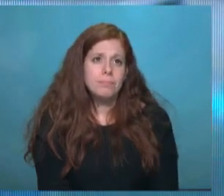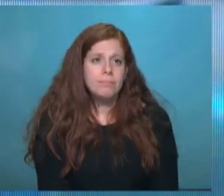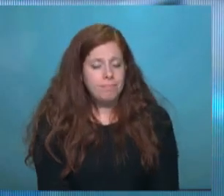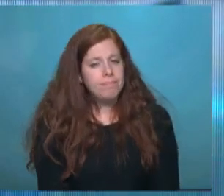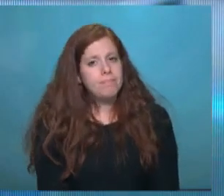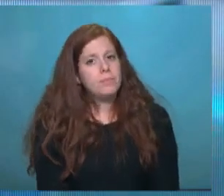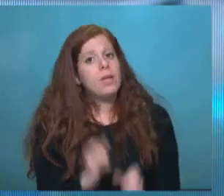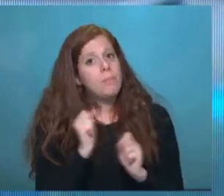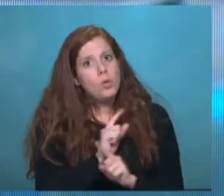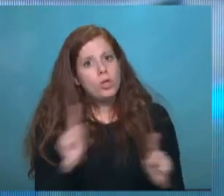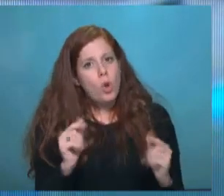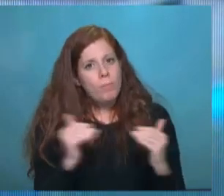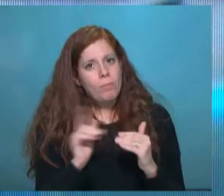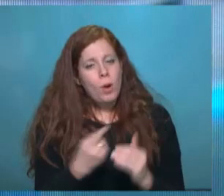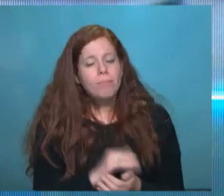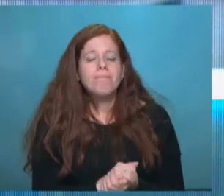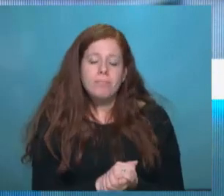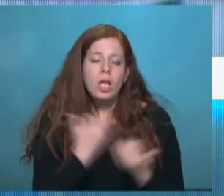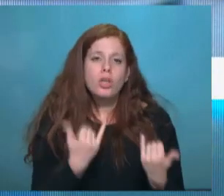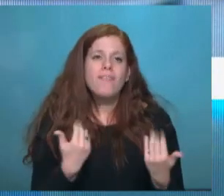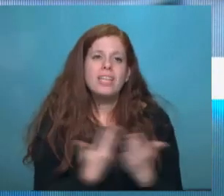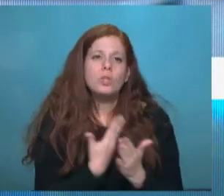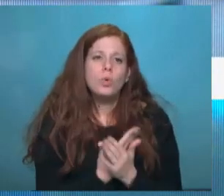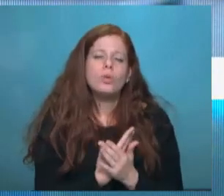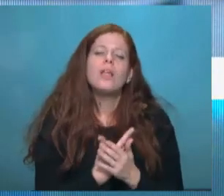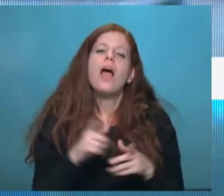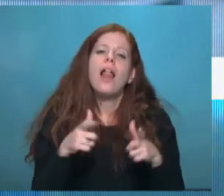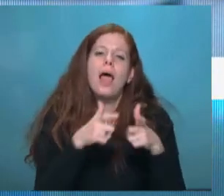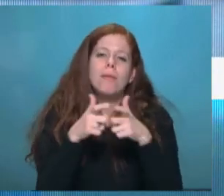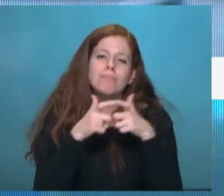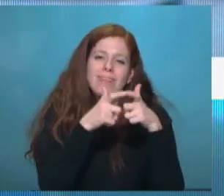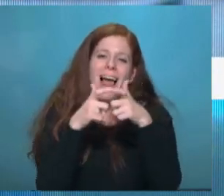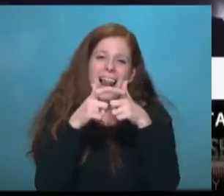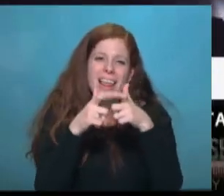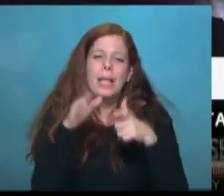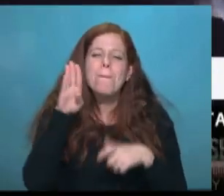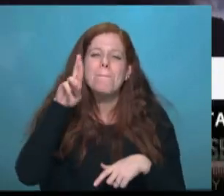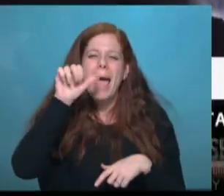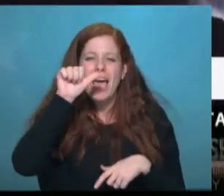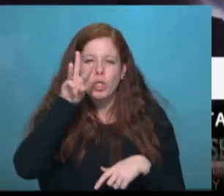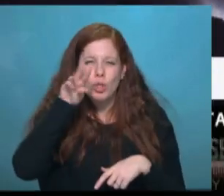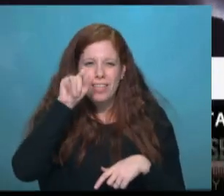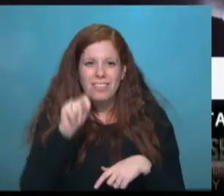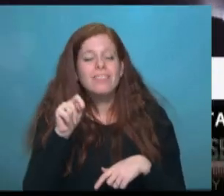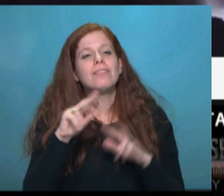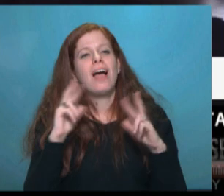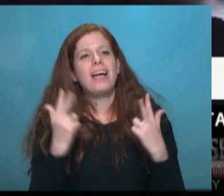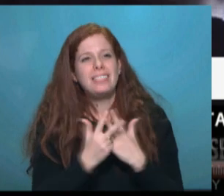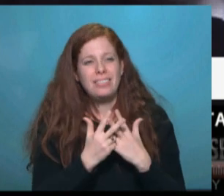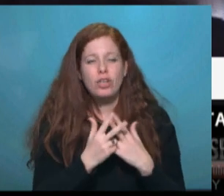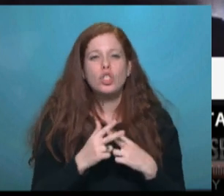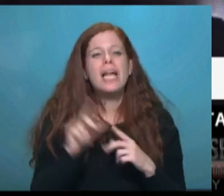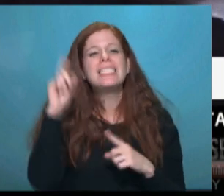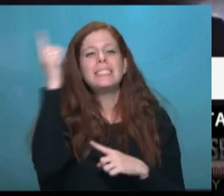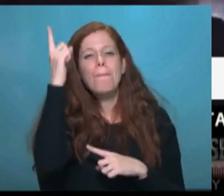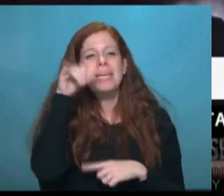בטוח שלא. עכשיו להתכון במסעה של החללית הישראלית בראשית, הצוות ההנדסי של עמותת SpaceIL והתעשייה האווירית